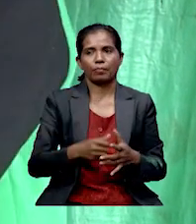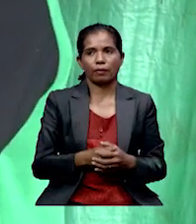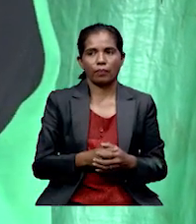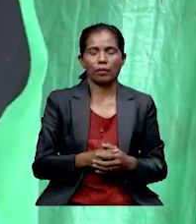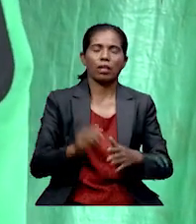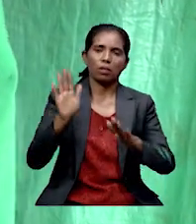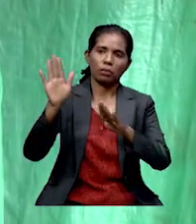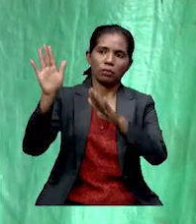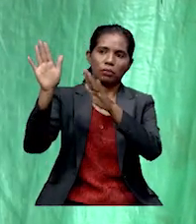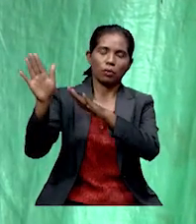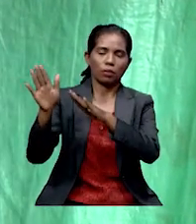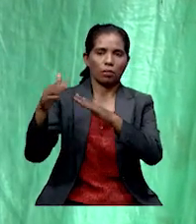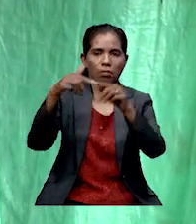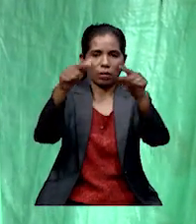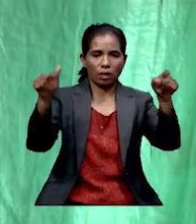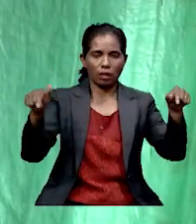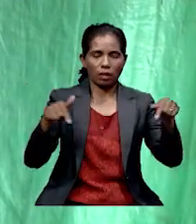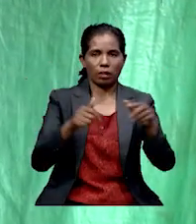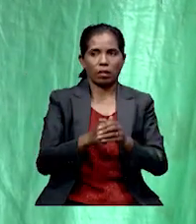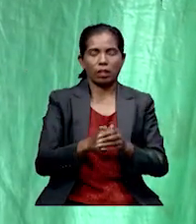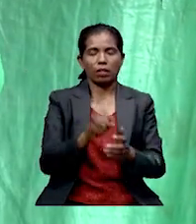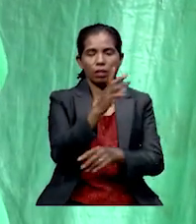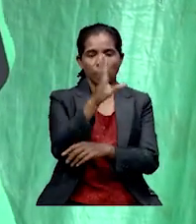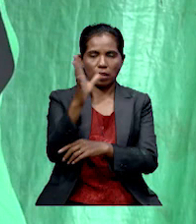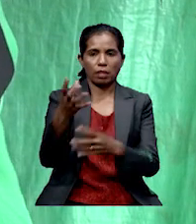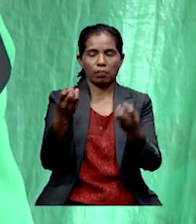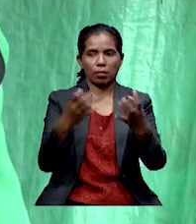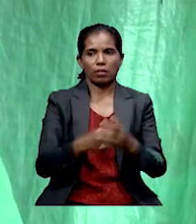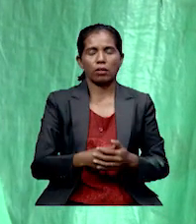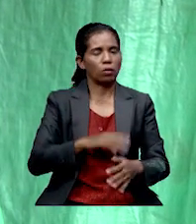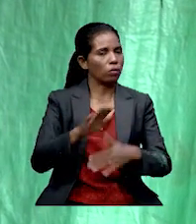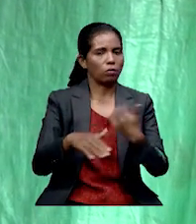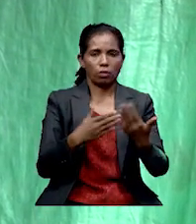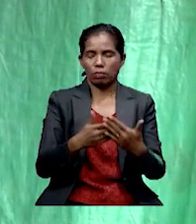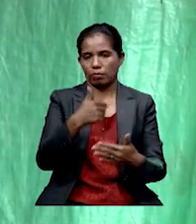fofo mesa fura fura de ayo manis ira hututu